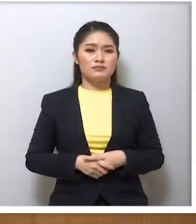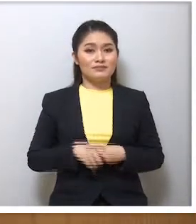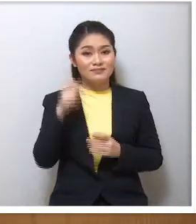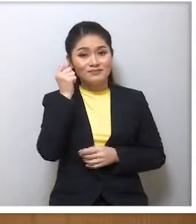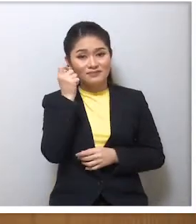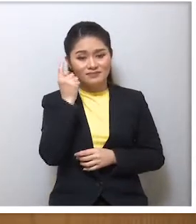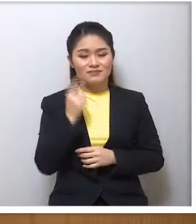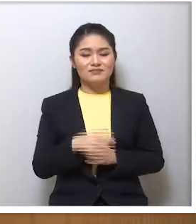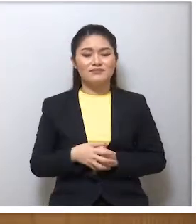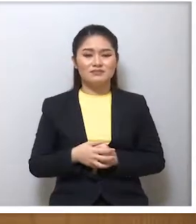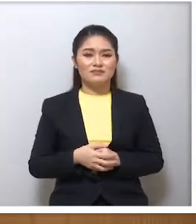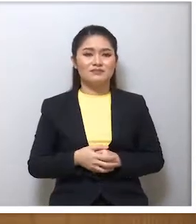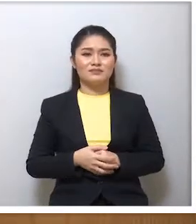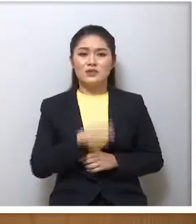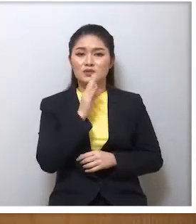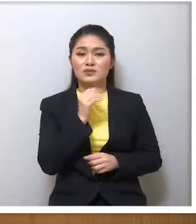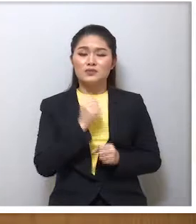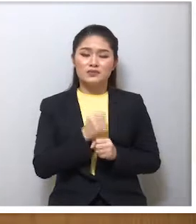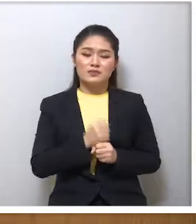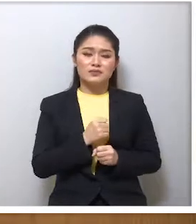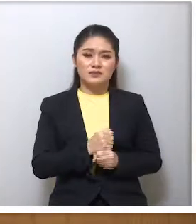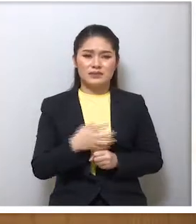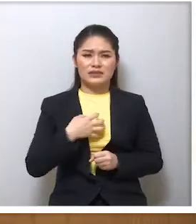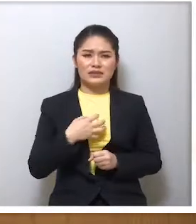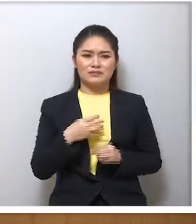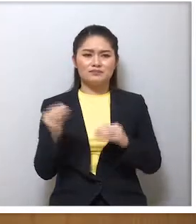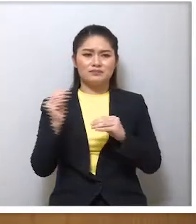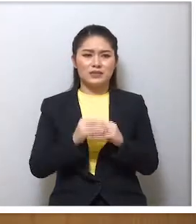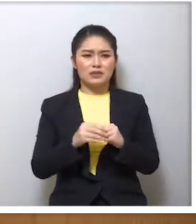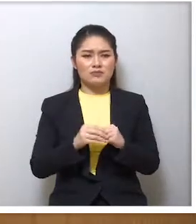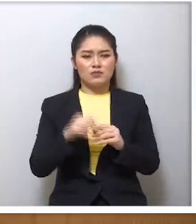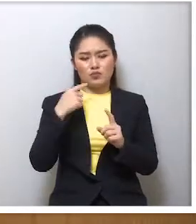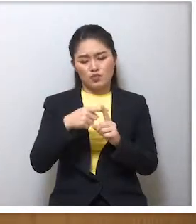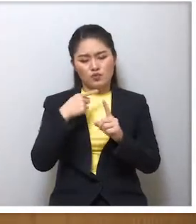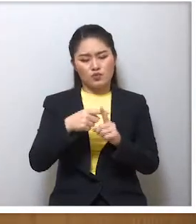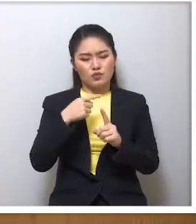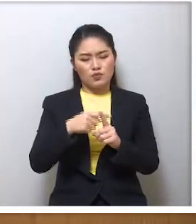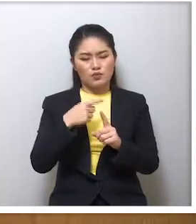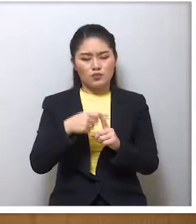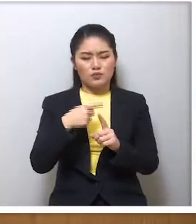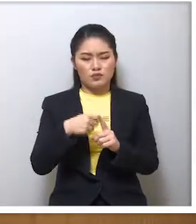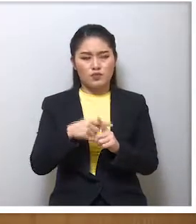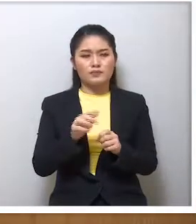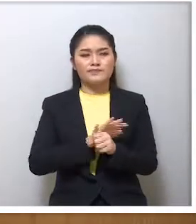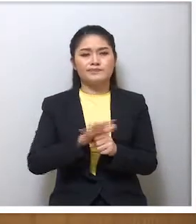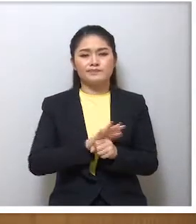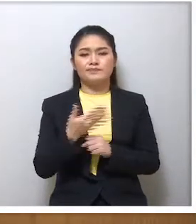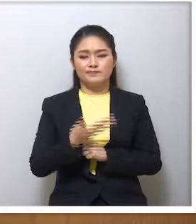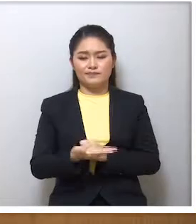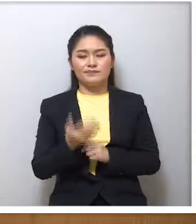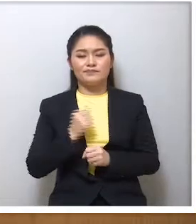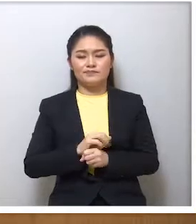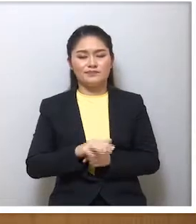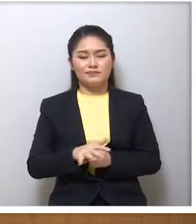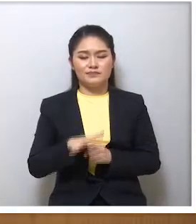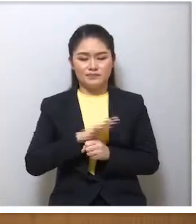เข้าใจใช่ไหมครับเพราะฉะนั้นถ้าเราอยากจะได้เพิ่มแล้วกดเข้าไปอีกเอาประมาณนี้พ